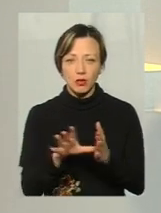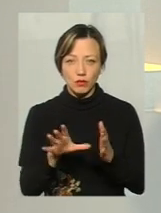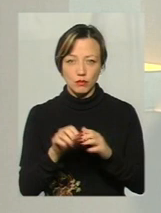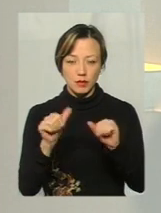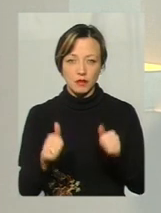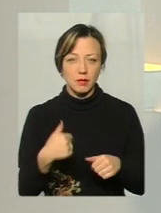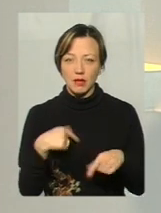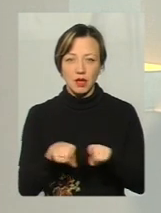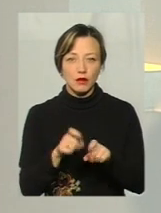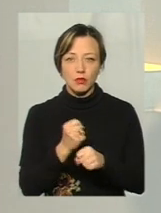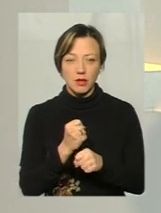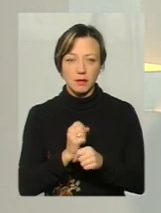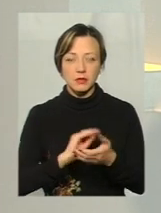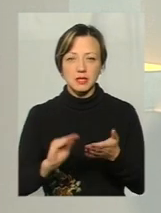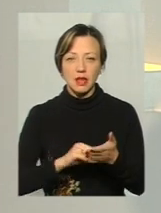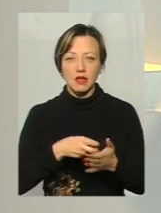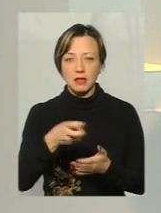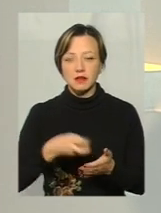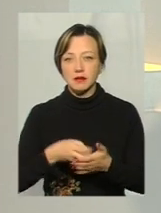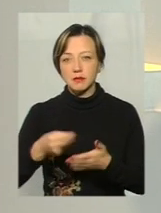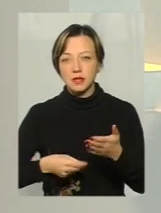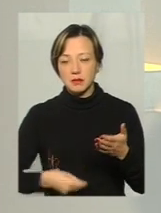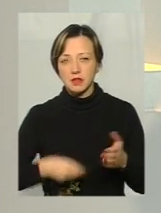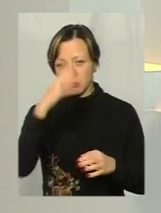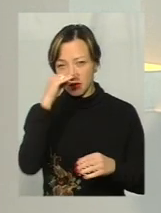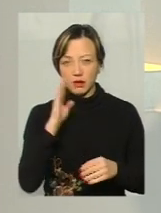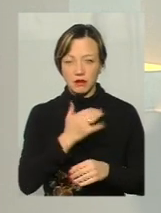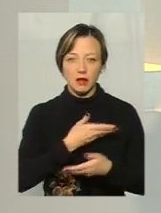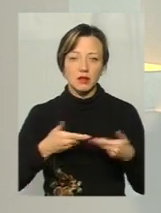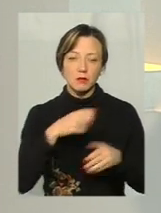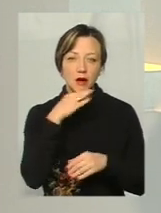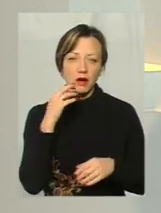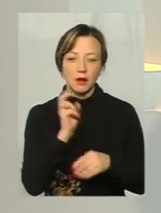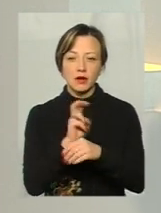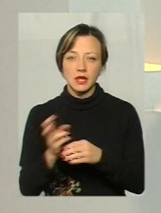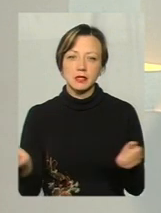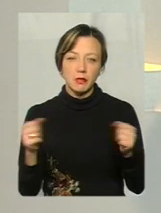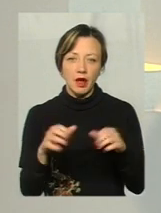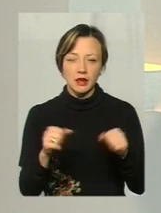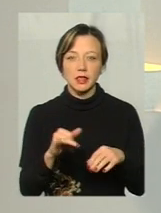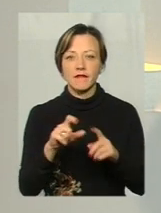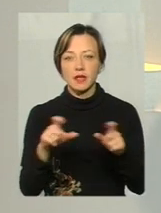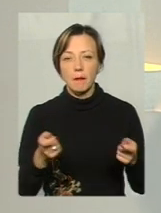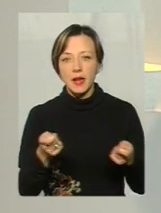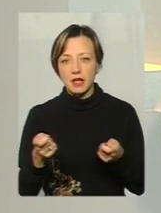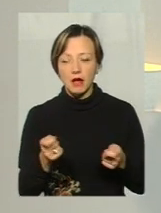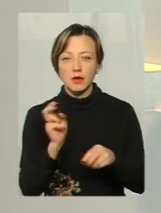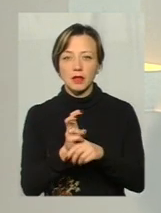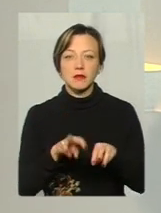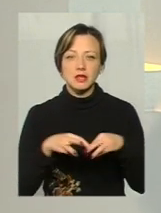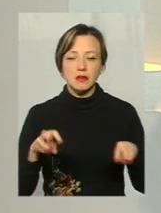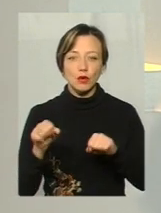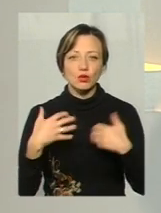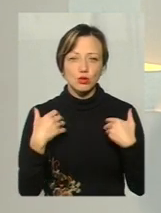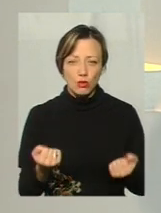вигляді, ми таке не робили, ми писали листи з підписами батьків, нас багато, ми ходили, збиралися, і в департамент ми ходили, і в Міністерство